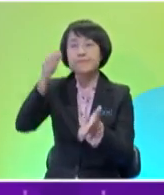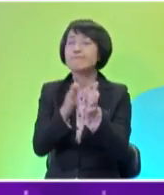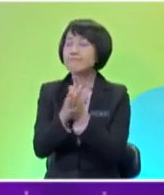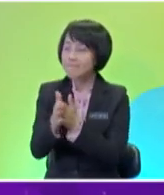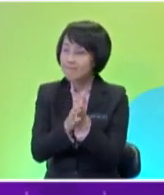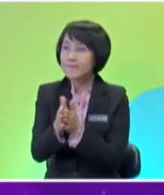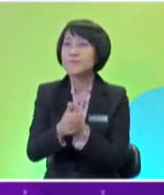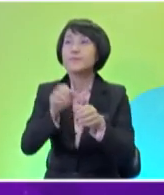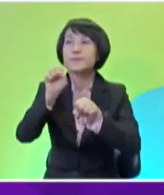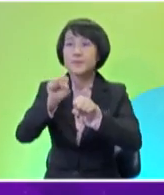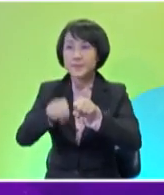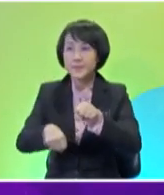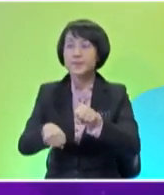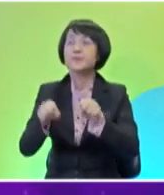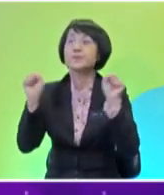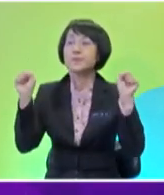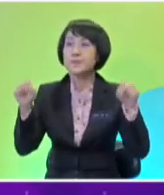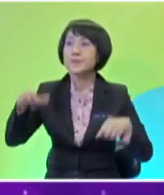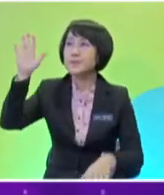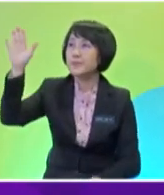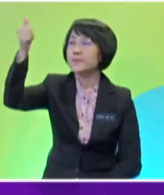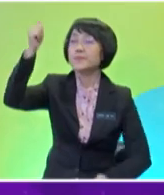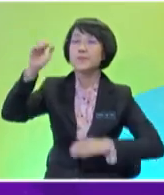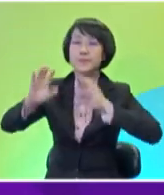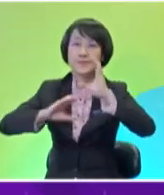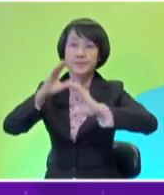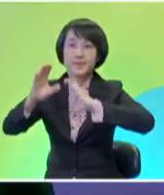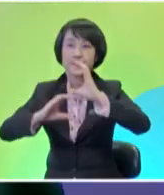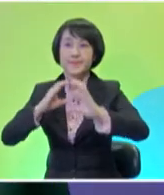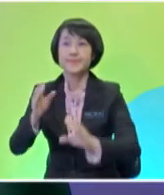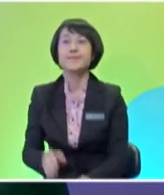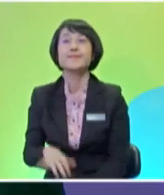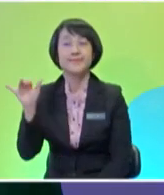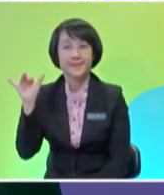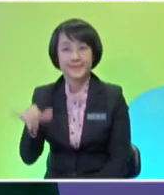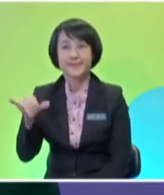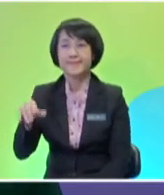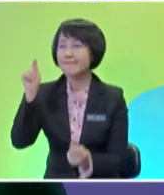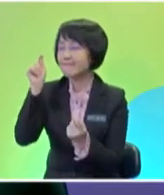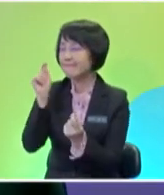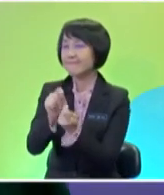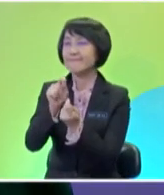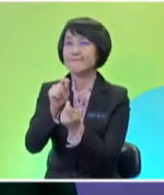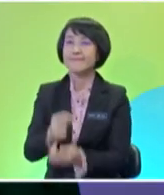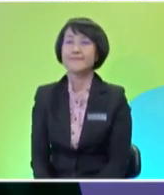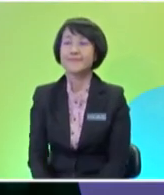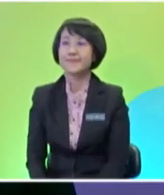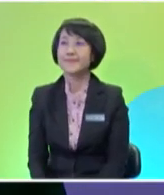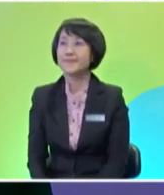supaya boleh mencapai cita-cita Iya tepat sekali